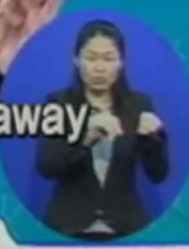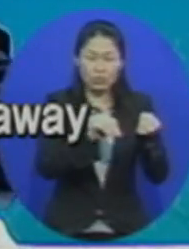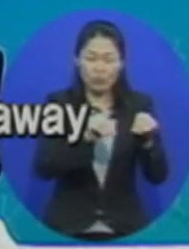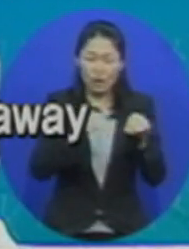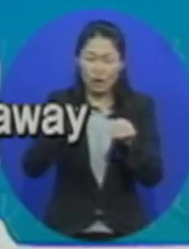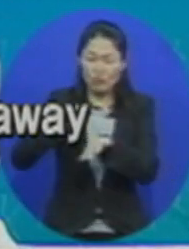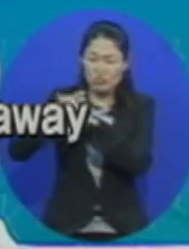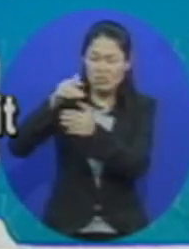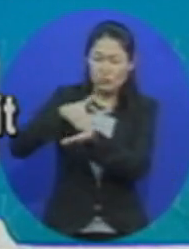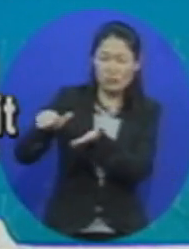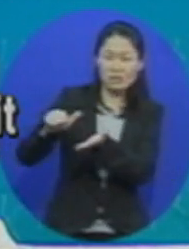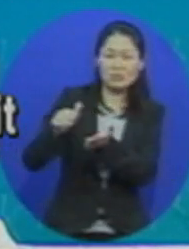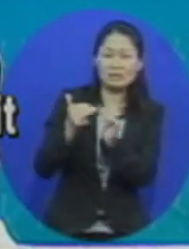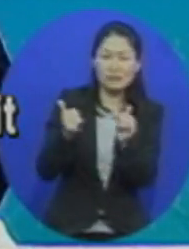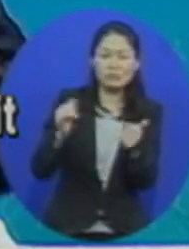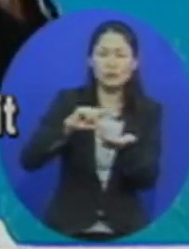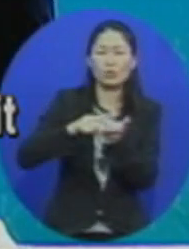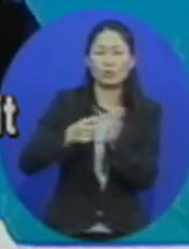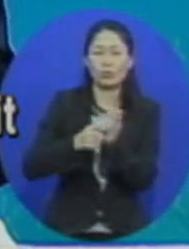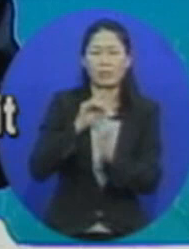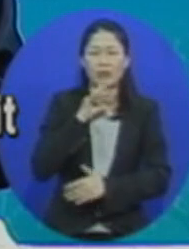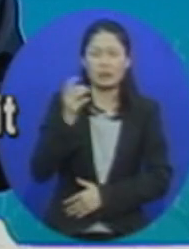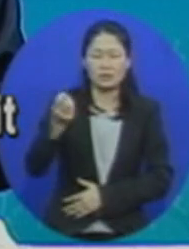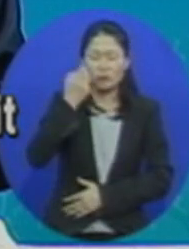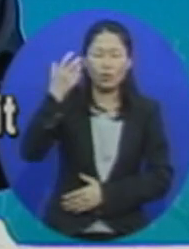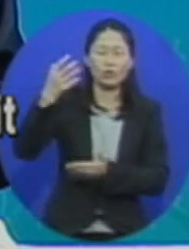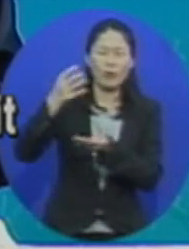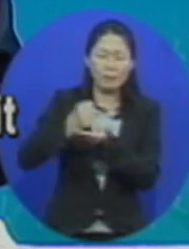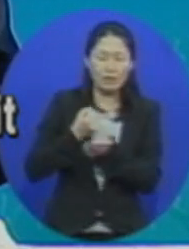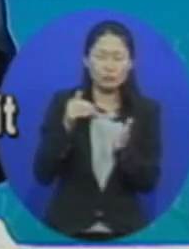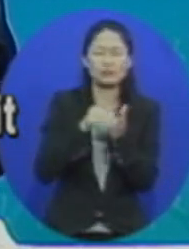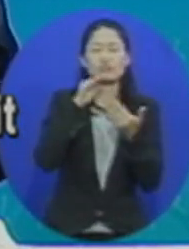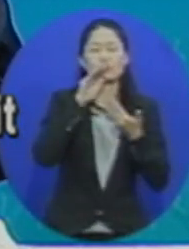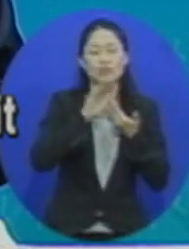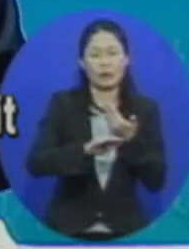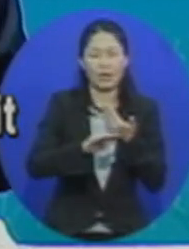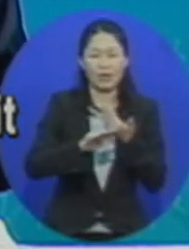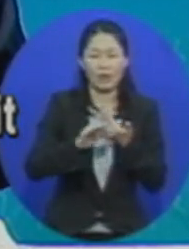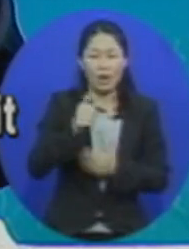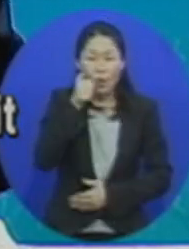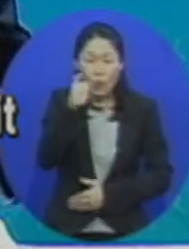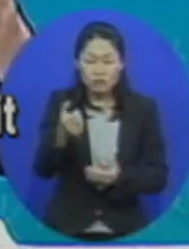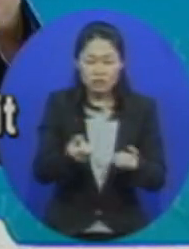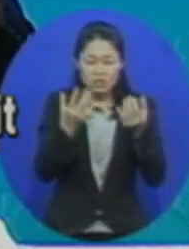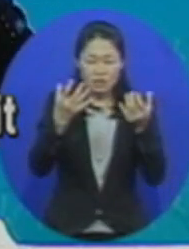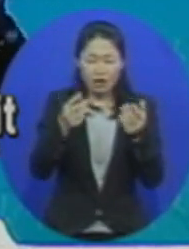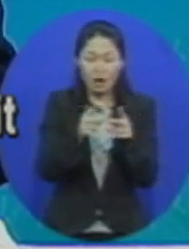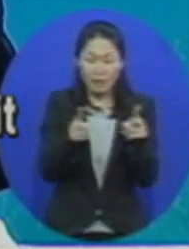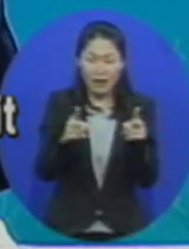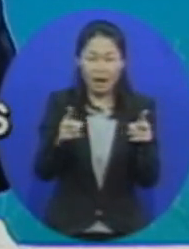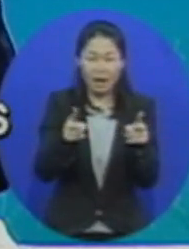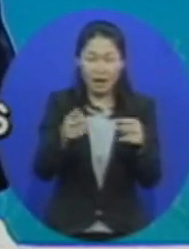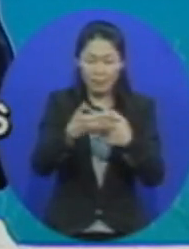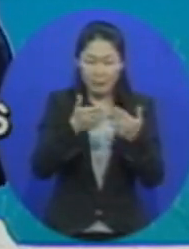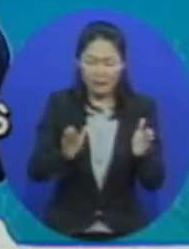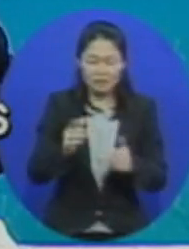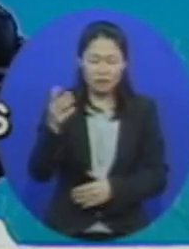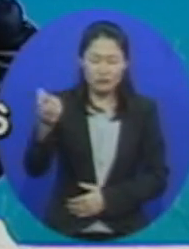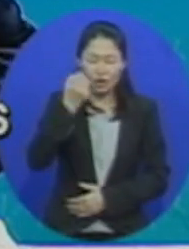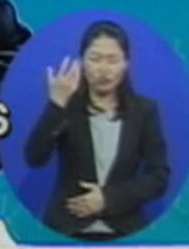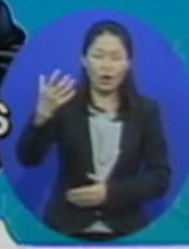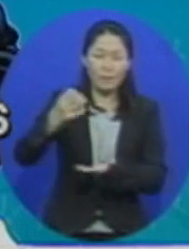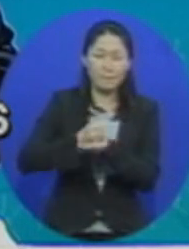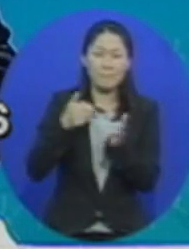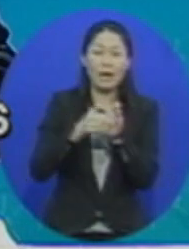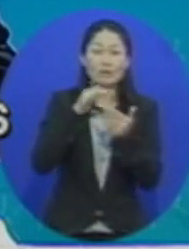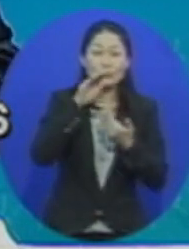많았어요 성룡 바꿔서 야 오순절 마가 다락방에서 성령을 바꿔서 야